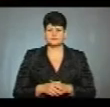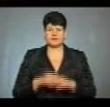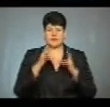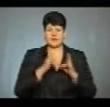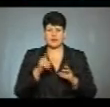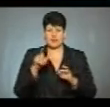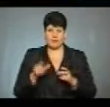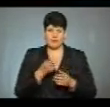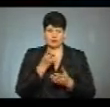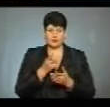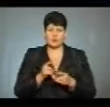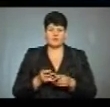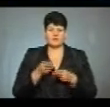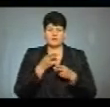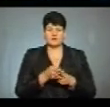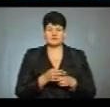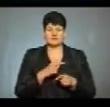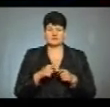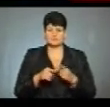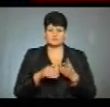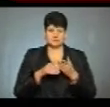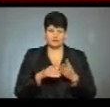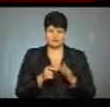Травмовану доправляють до кімнати для невідкладної допомоги.